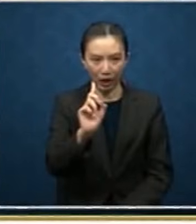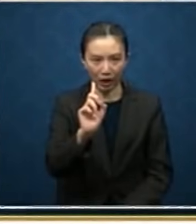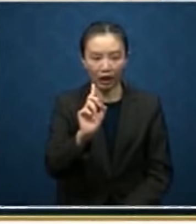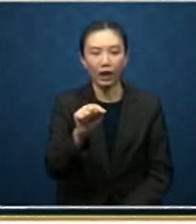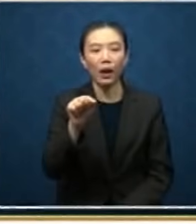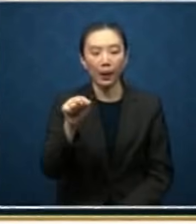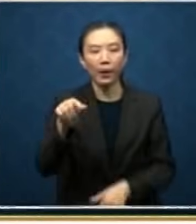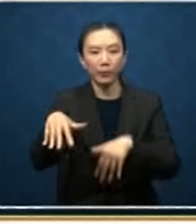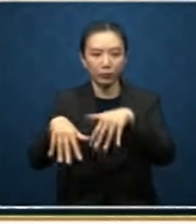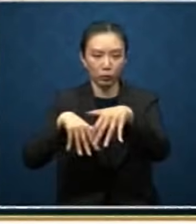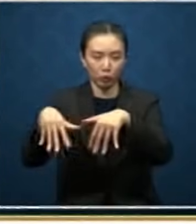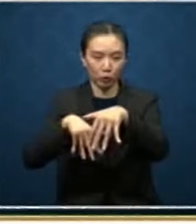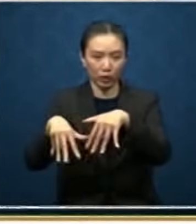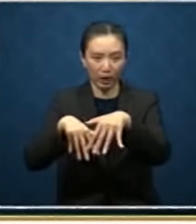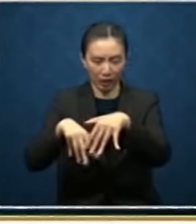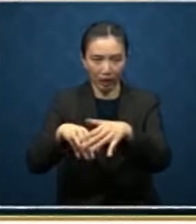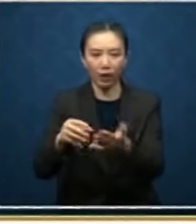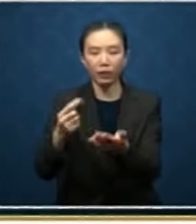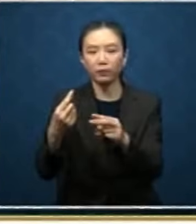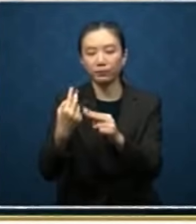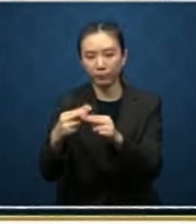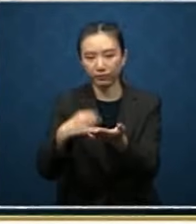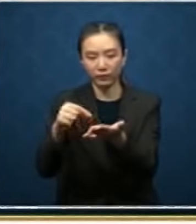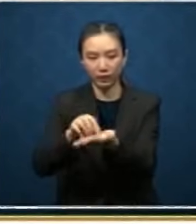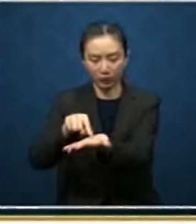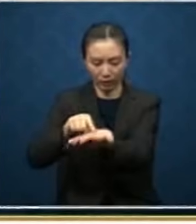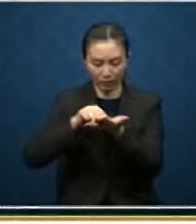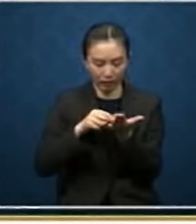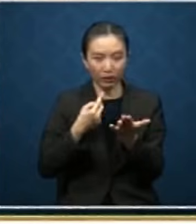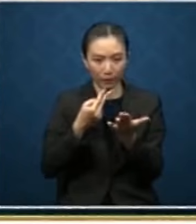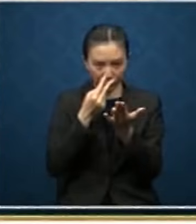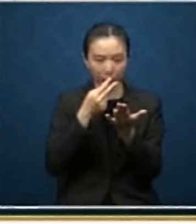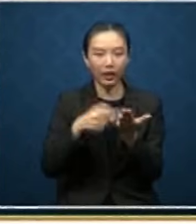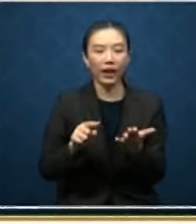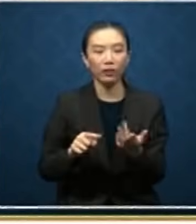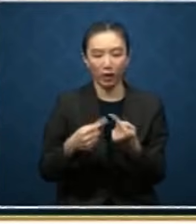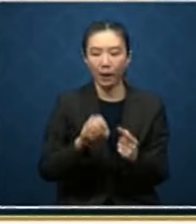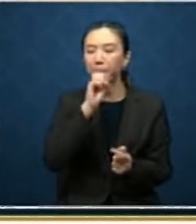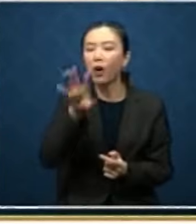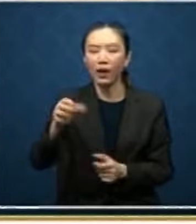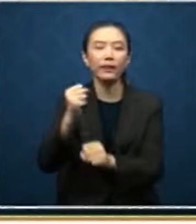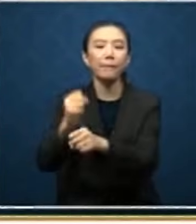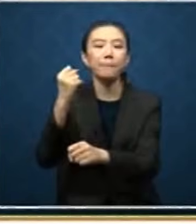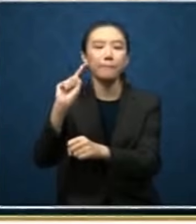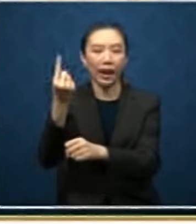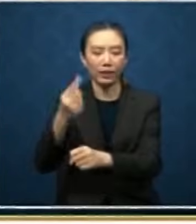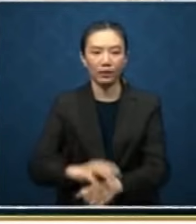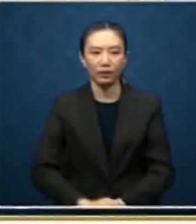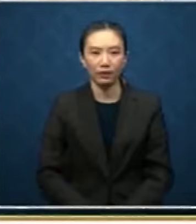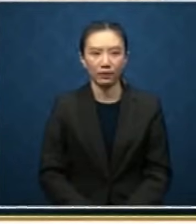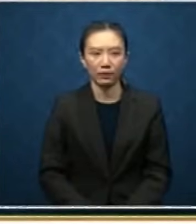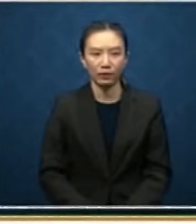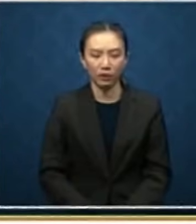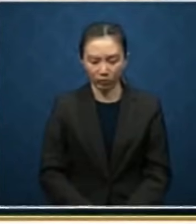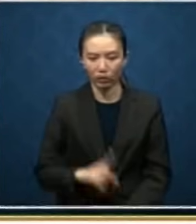ก็พูดปิดท้ายนะคะขอบคุณสววันชัยแล้วบอกว่าเวลาเนี้ยผมต้องตอบแทนบุญคุณแผ่นดินผมว่าวันเนี้